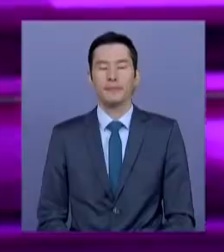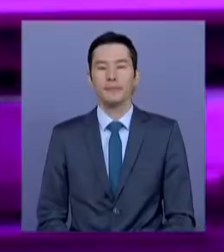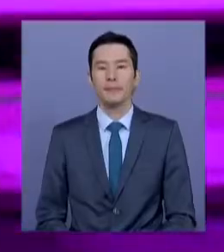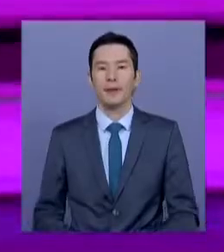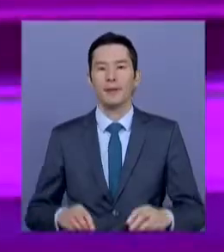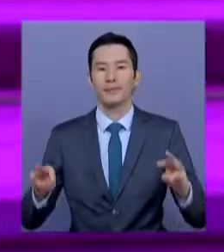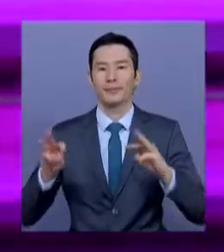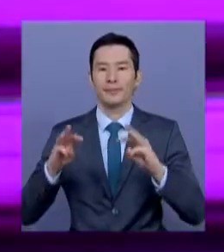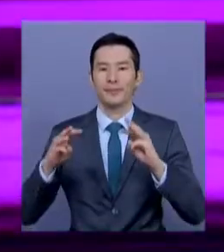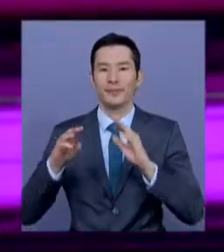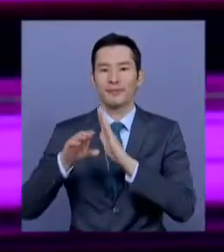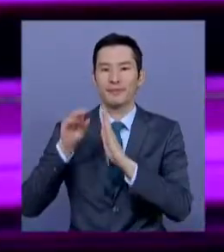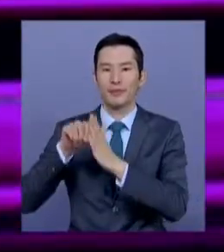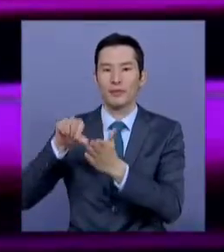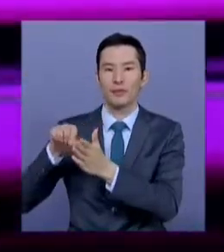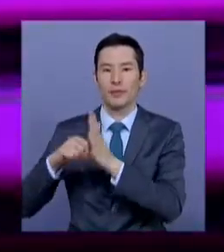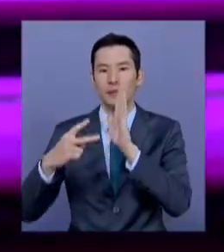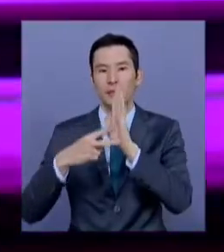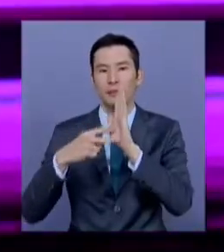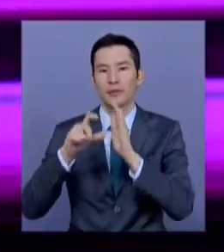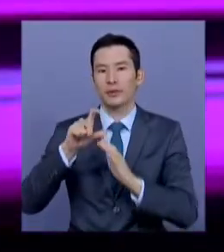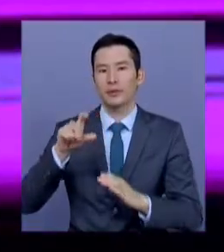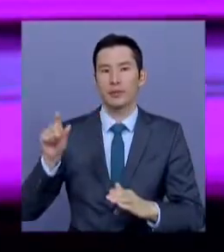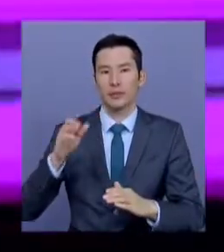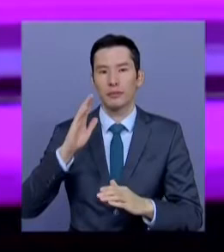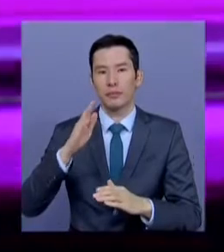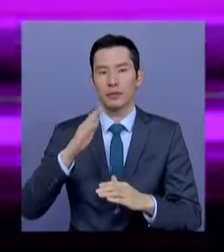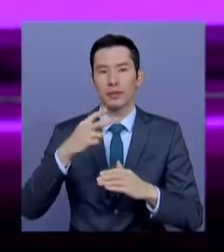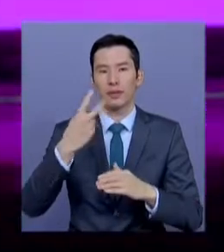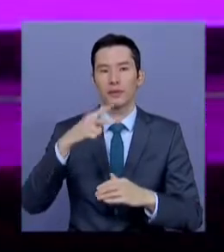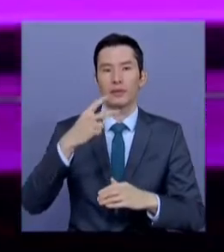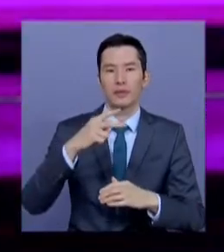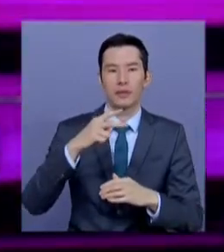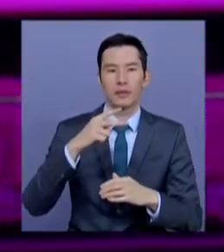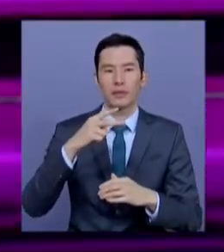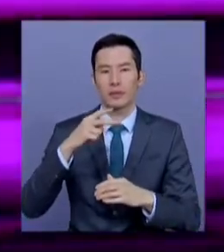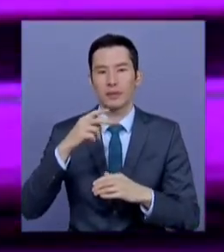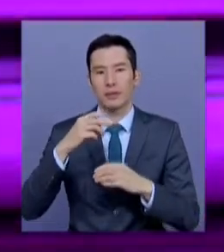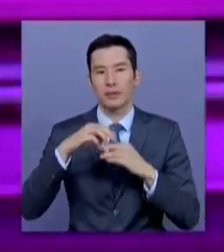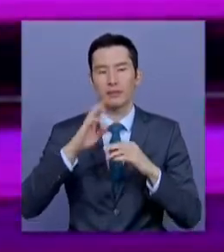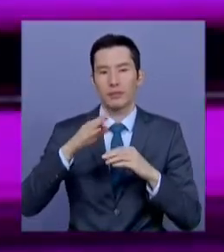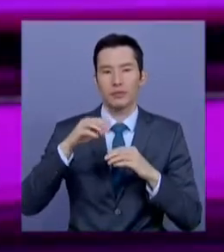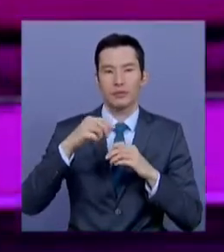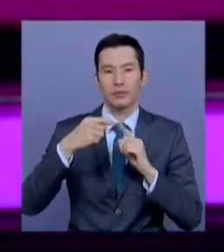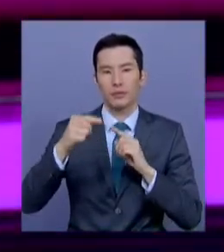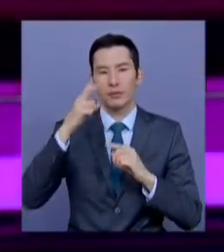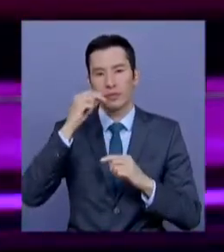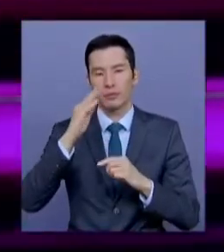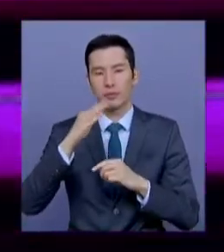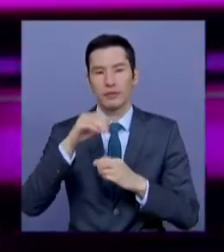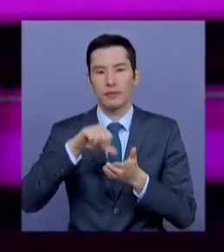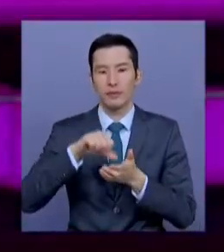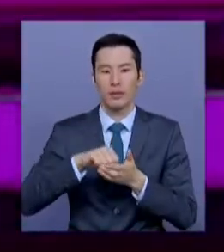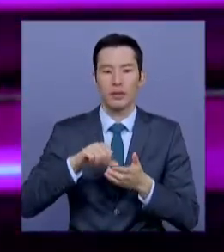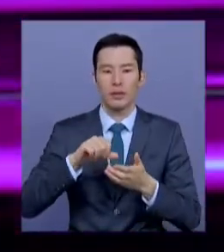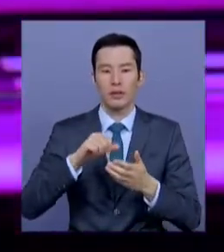Президенттікке жеті үміткердің теледебаты 29 мамырда өтеді. Кандидаттар қатысатын бұл жылғы пікірталас ауқымы бұрынғыдан кеңірек болмақ.